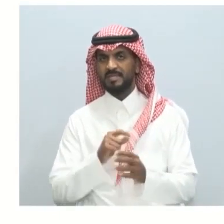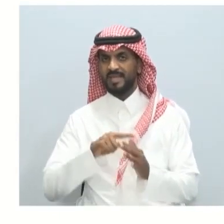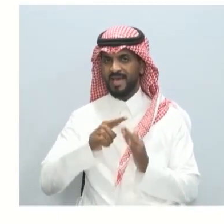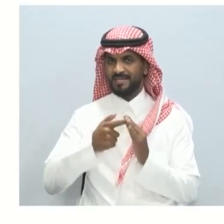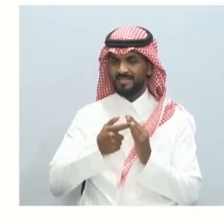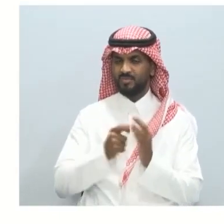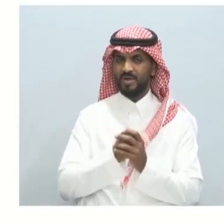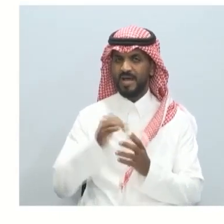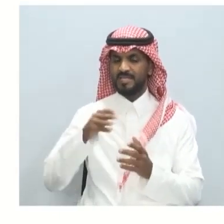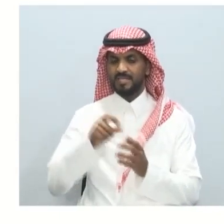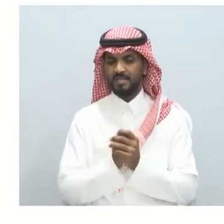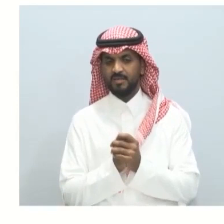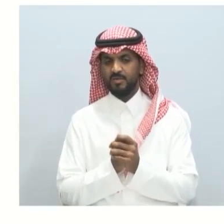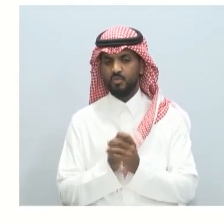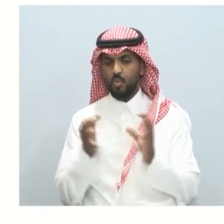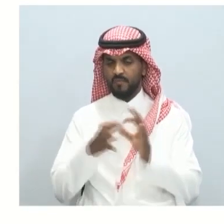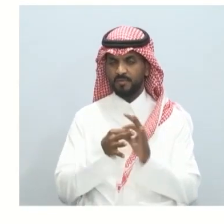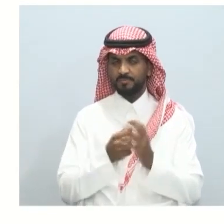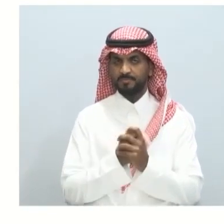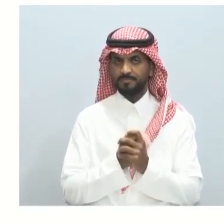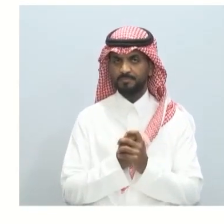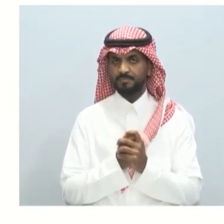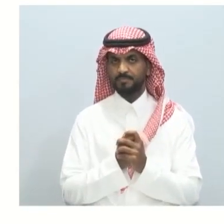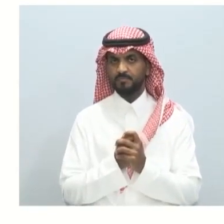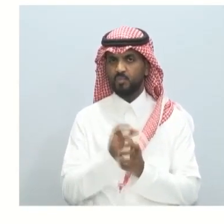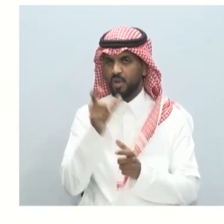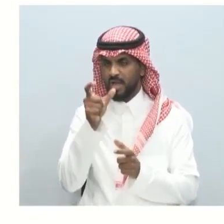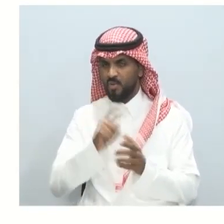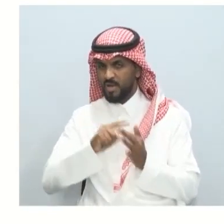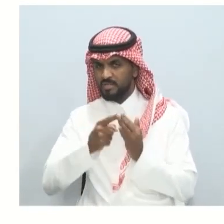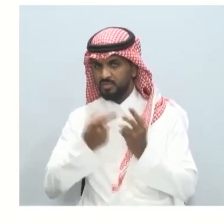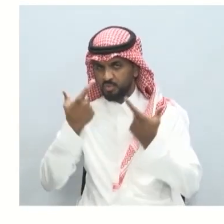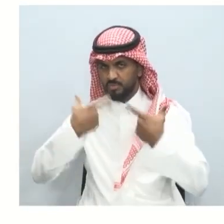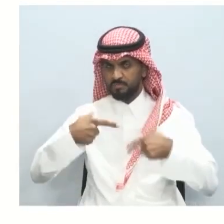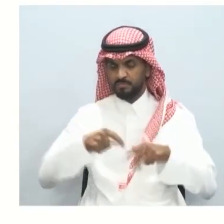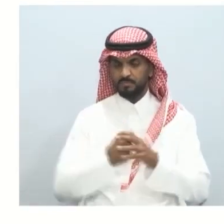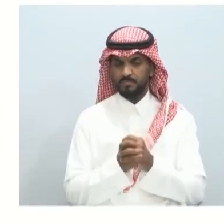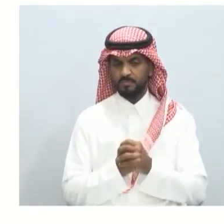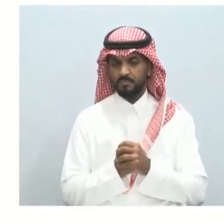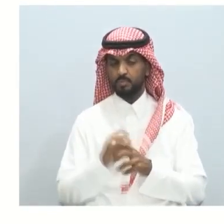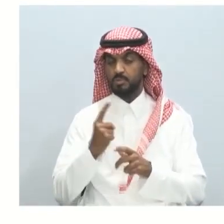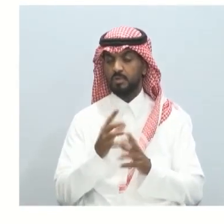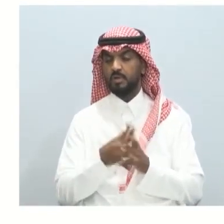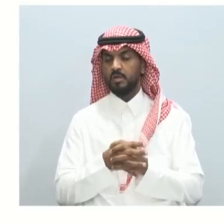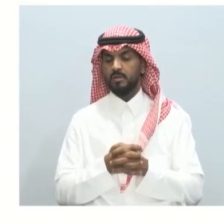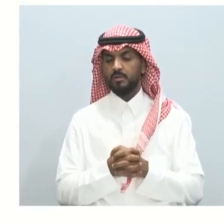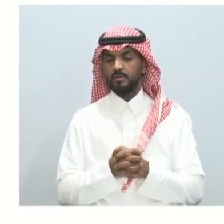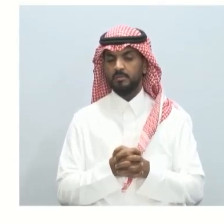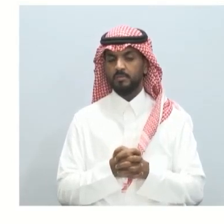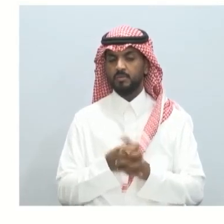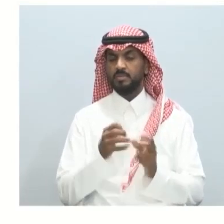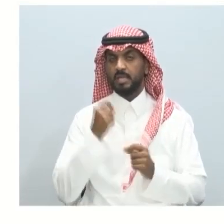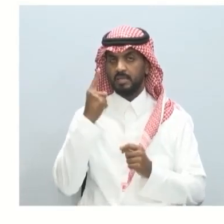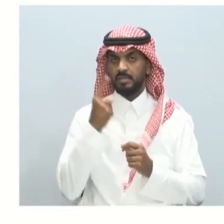تفعيل اكثر من حاسه وهنا اوافق طبعا توافق ذلك و هذه صحيح انها ليست فقط القراءه بشكل اسرع فقط وانما هي القراءه بشكل